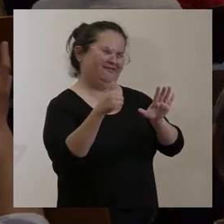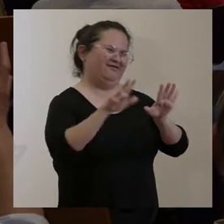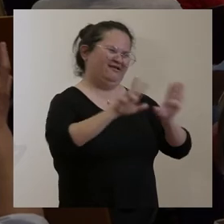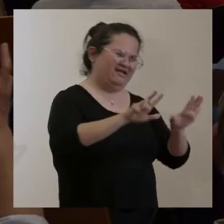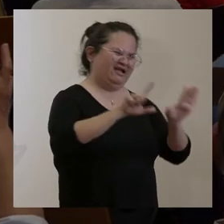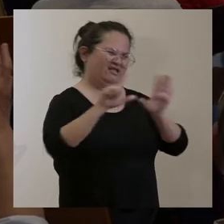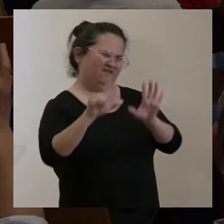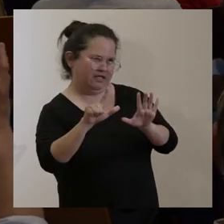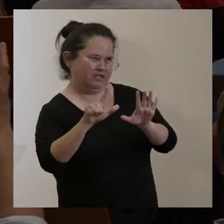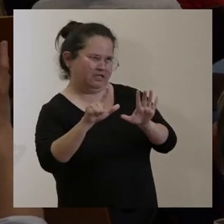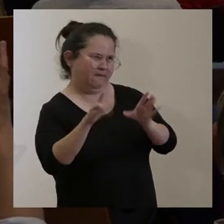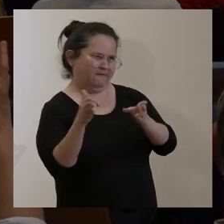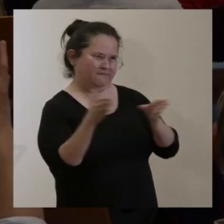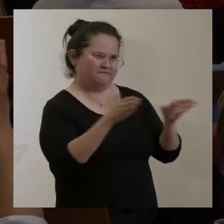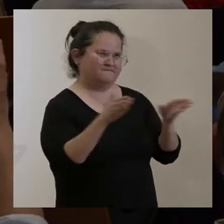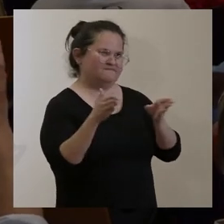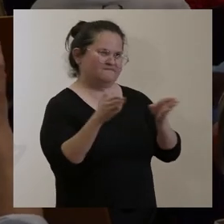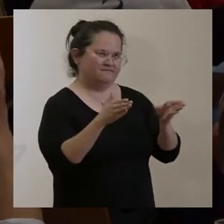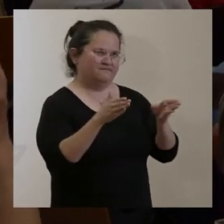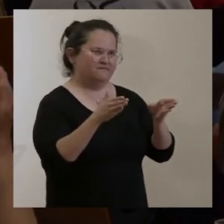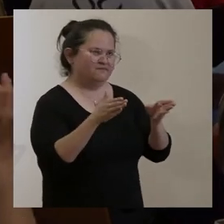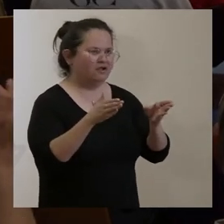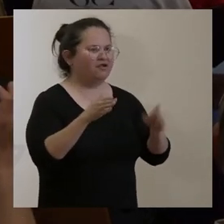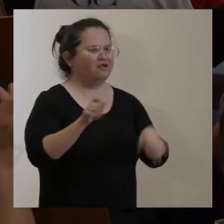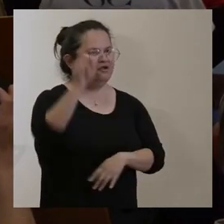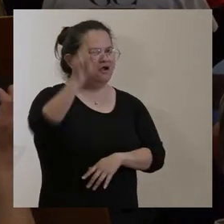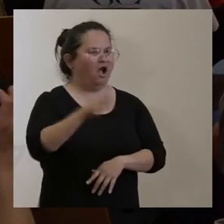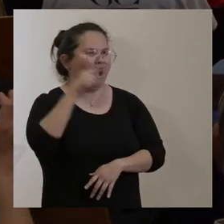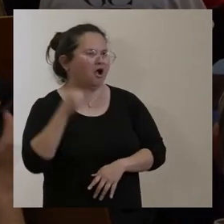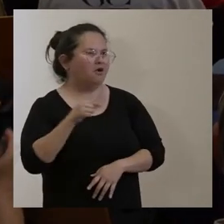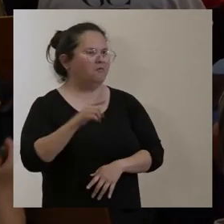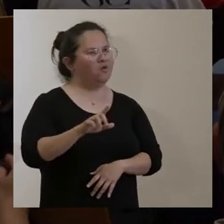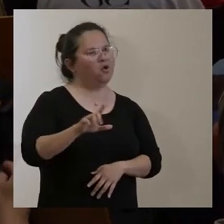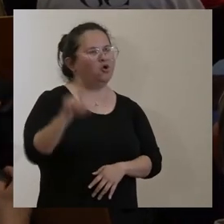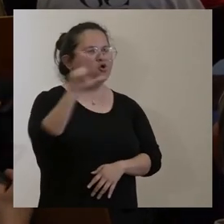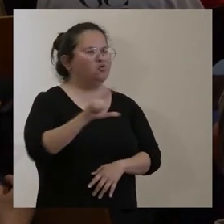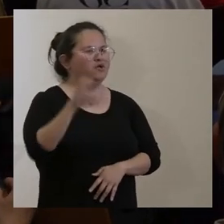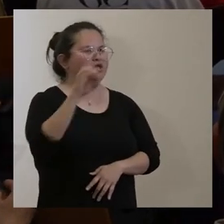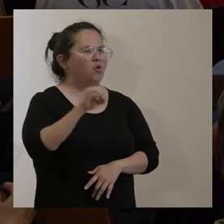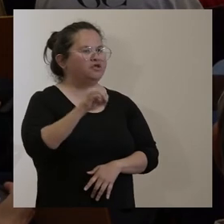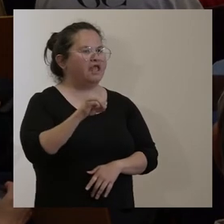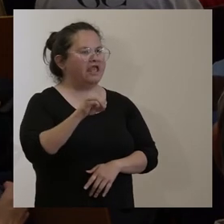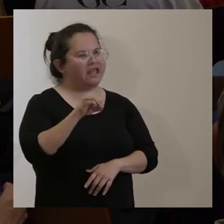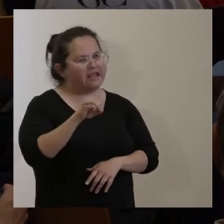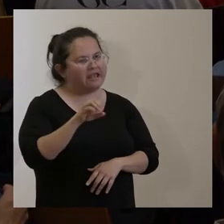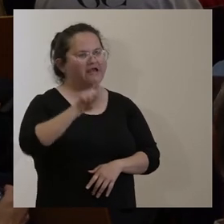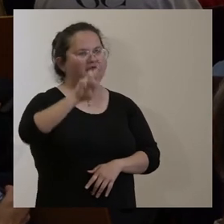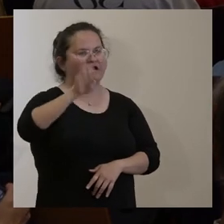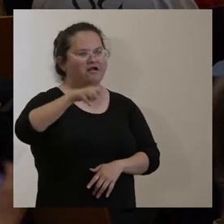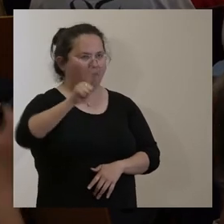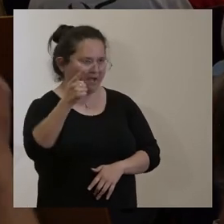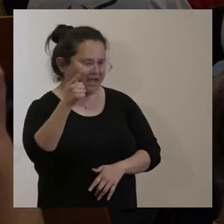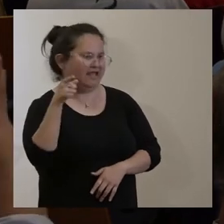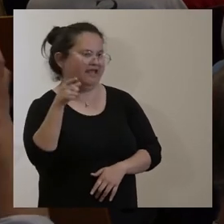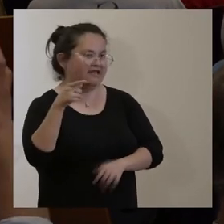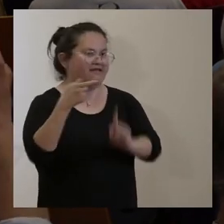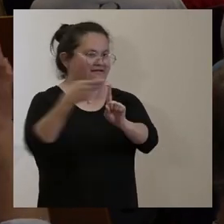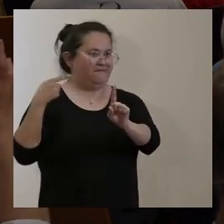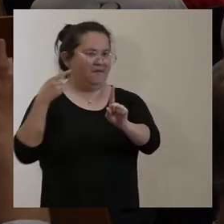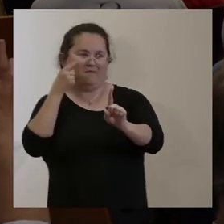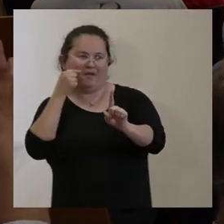1787, Louis Oyer de Grandpré, fils d'un négociant de Saint-Malo, formé par